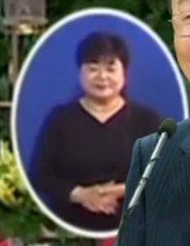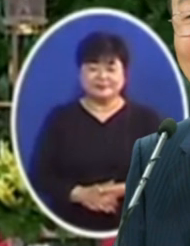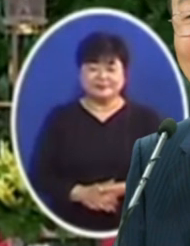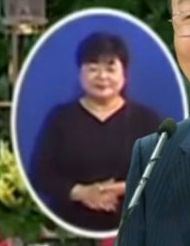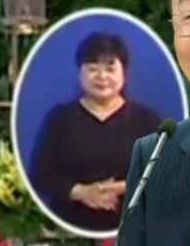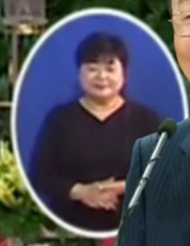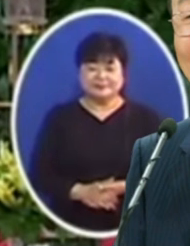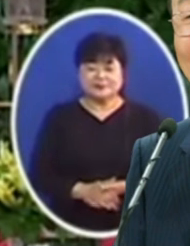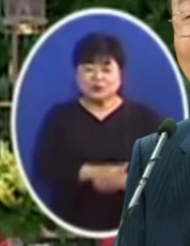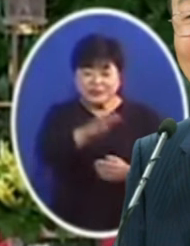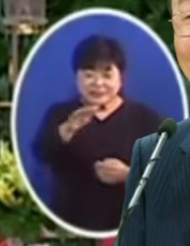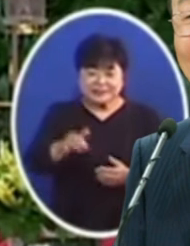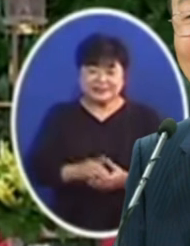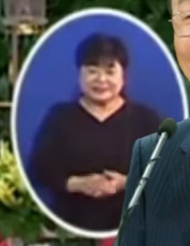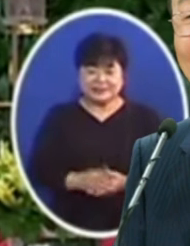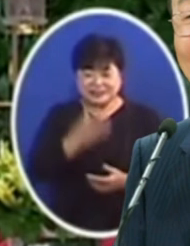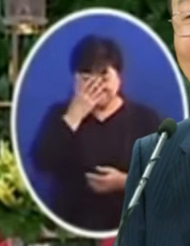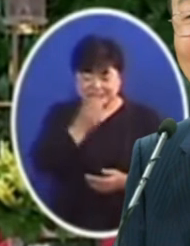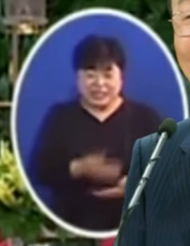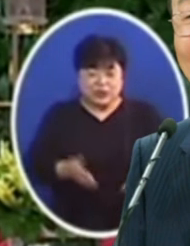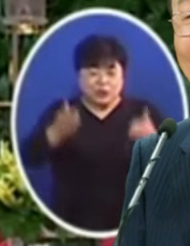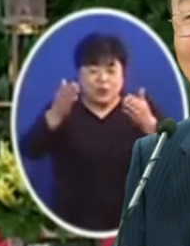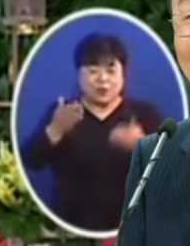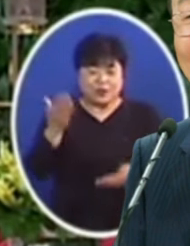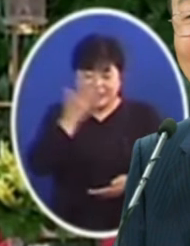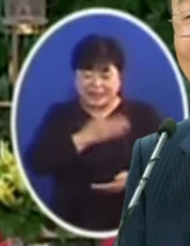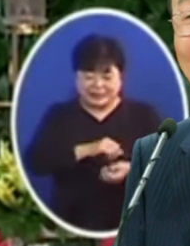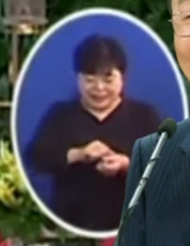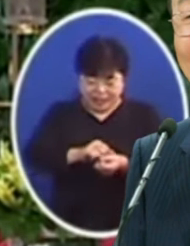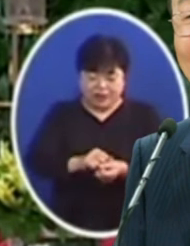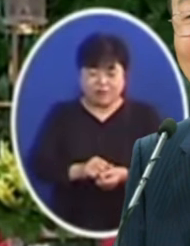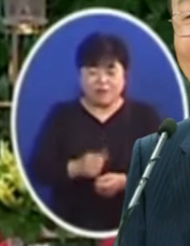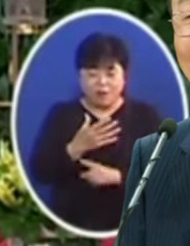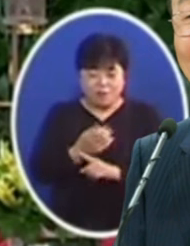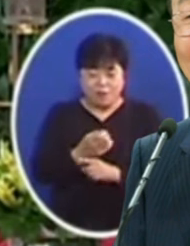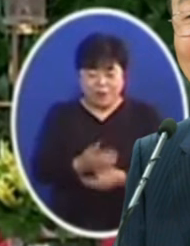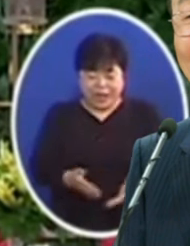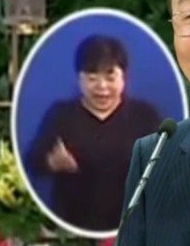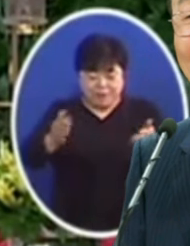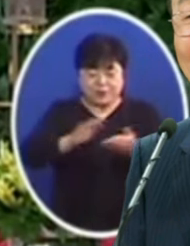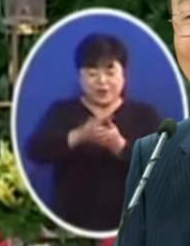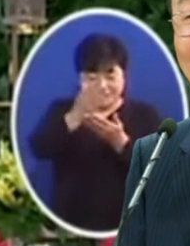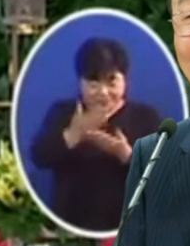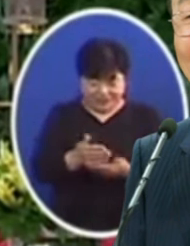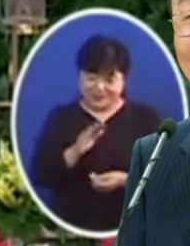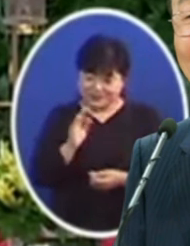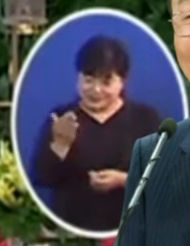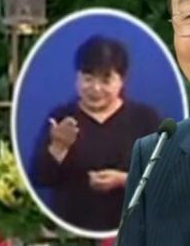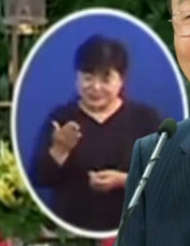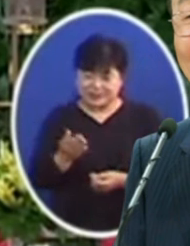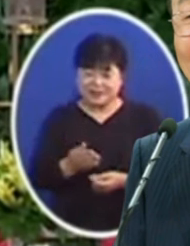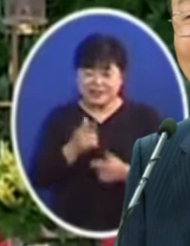바랍니다. 우리는 쓰레기통을 다 청산하고 보배함으로 변화된 것입니다.